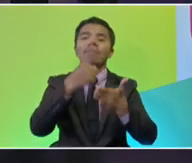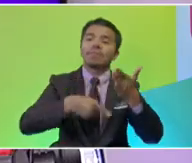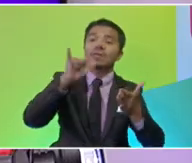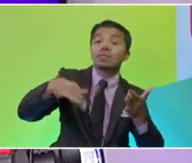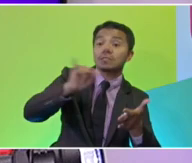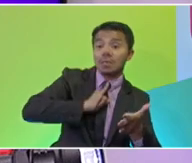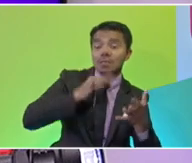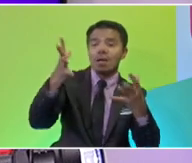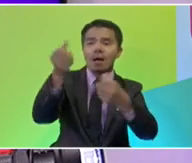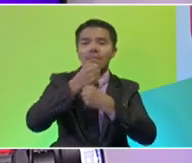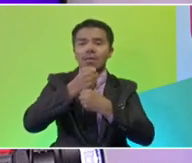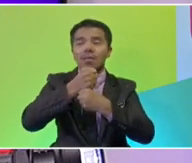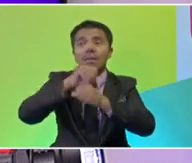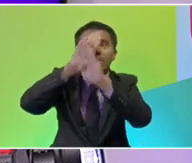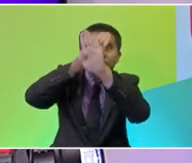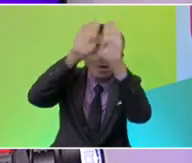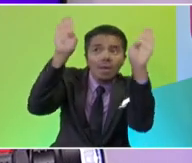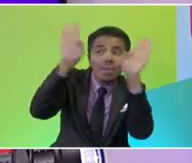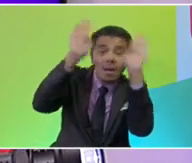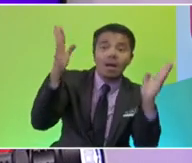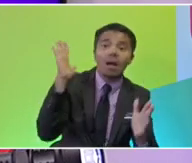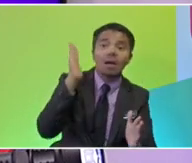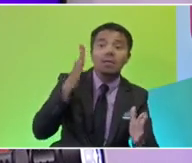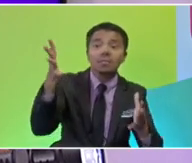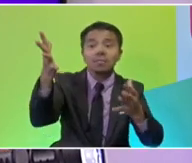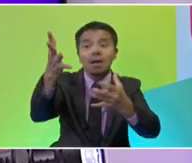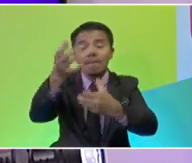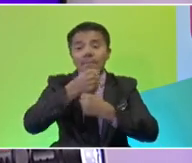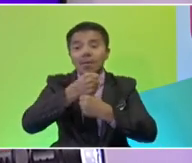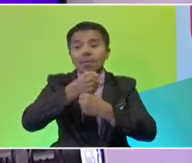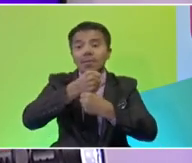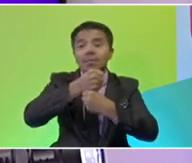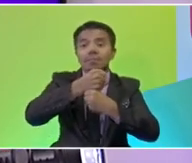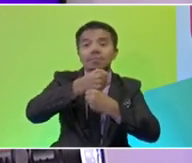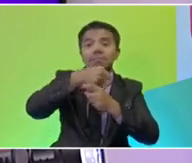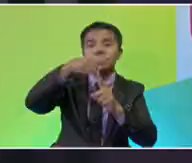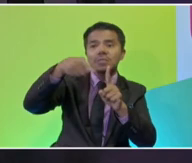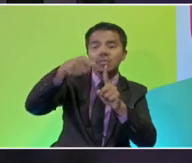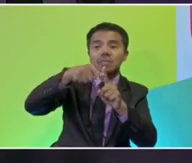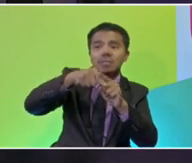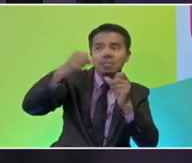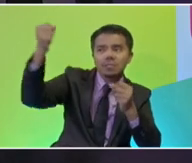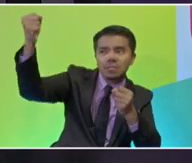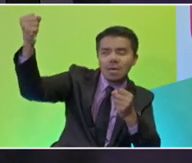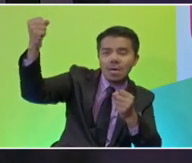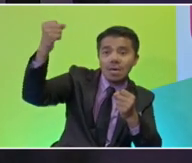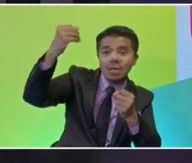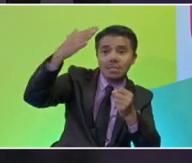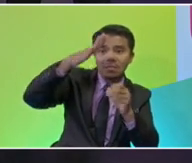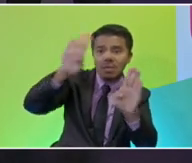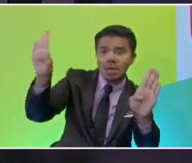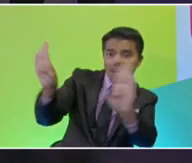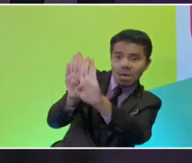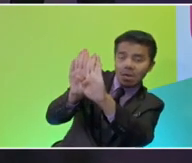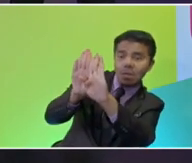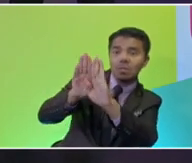bayang-bayang itu akan berhasil apabila cahaya dihalangi oleh Om Jay apabila cahaya dihalang oleh